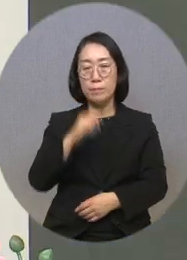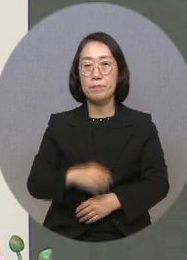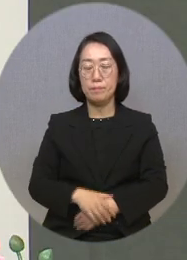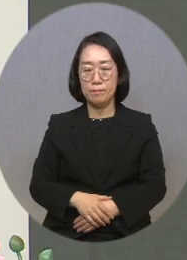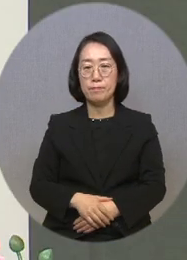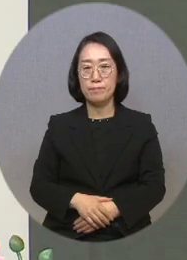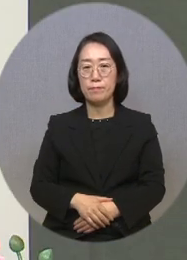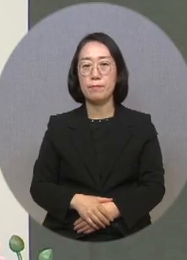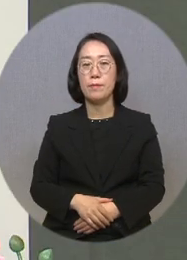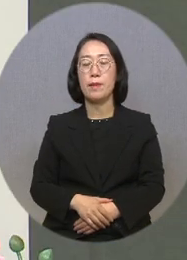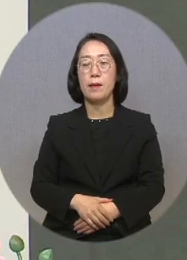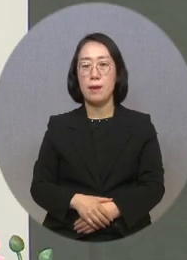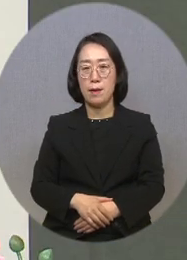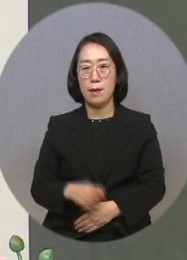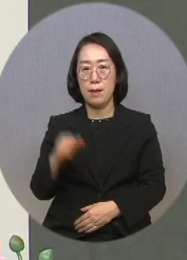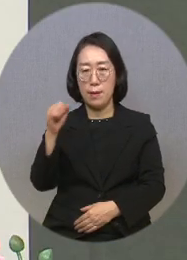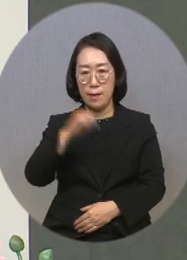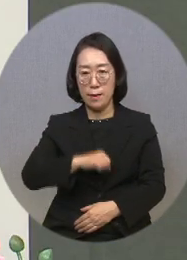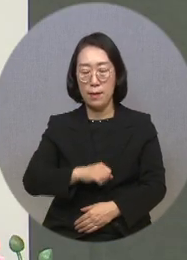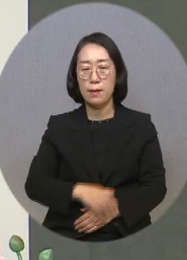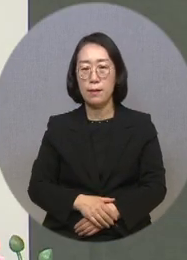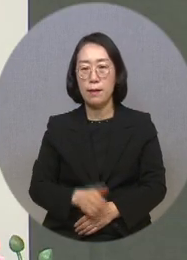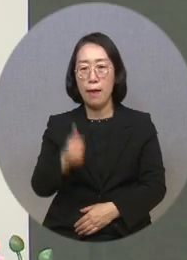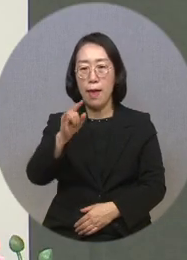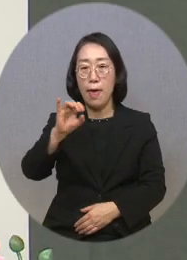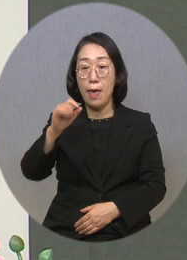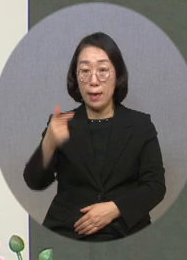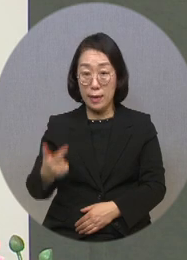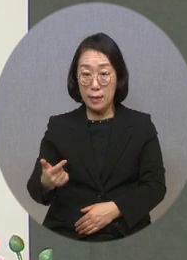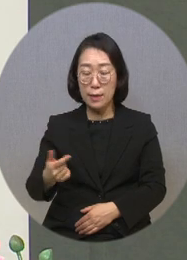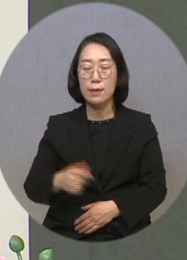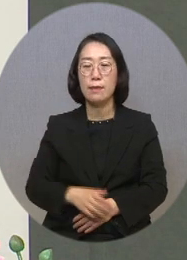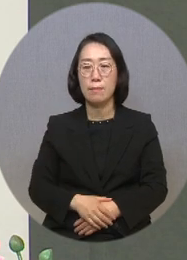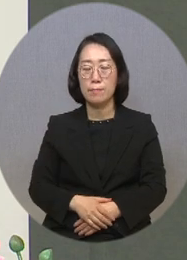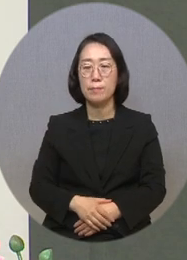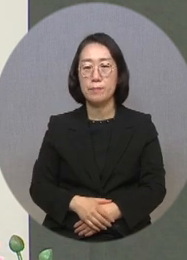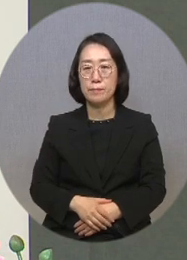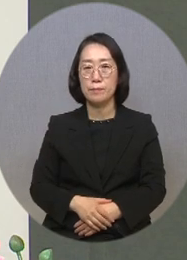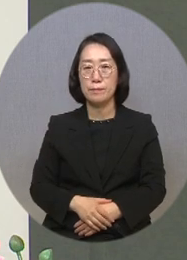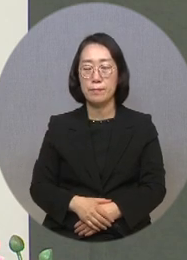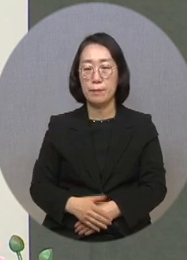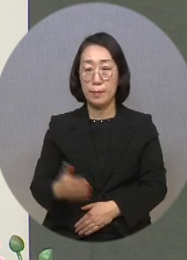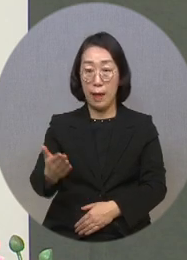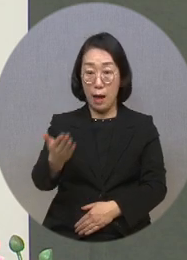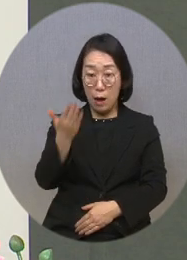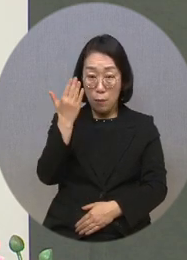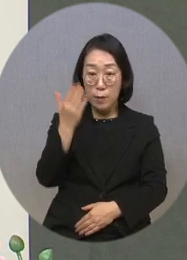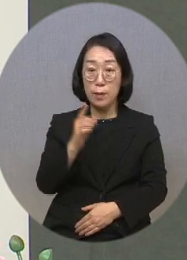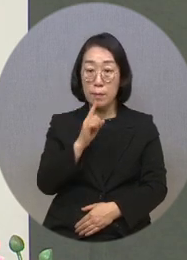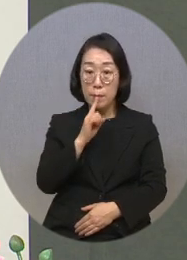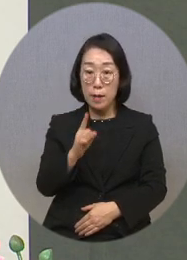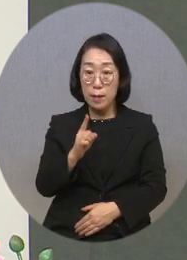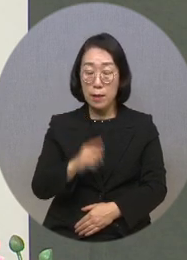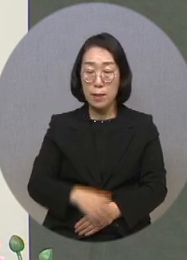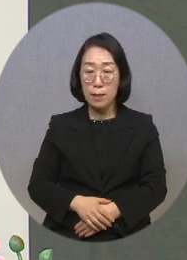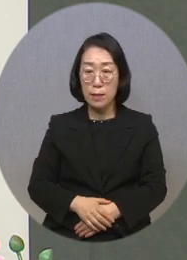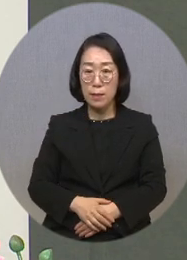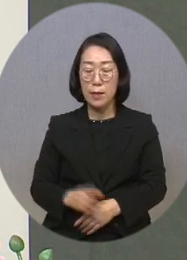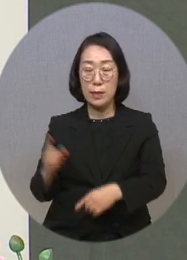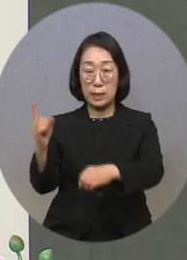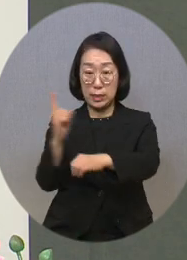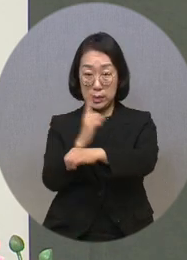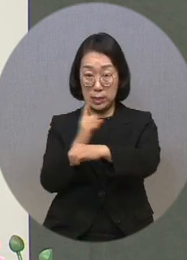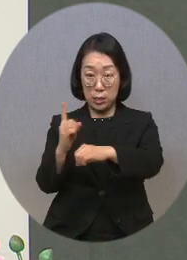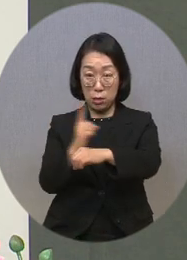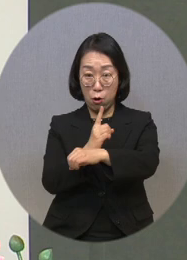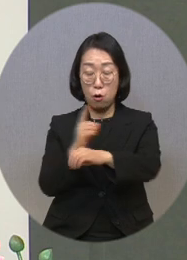합니다. 아, 그러니까 이제 알겠네요. 해인 시대가 다가왔다라는 것은 디지털, 네,